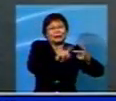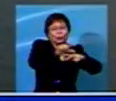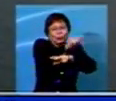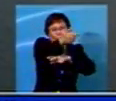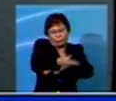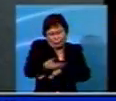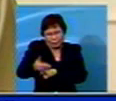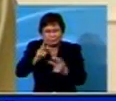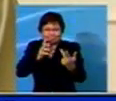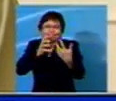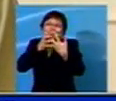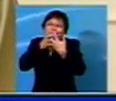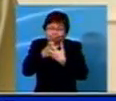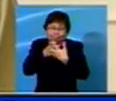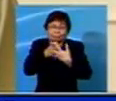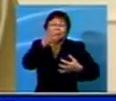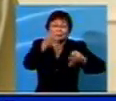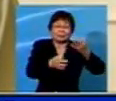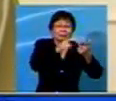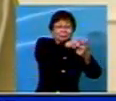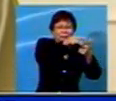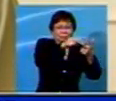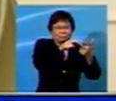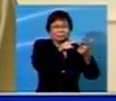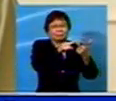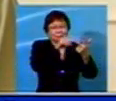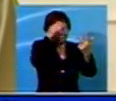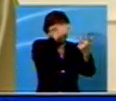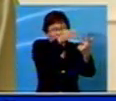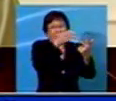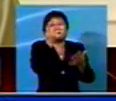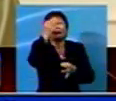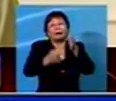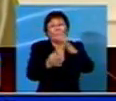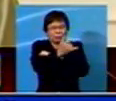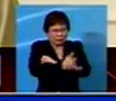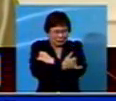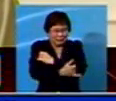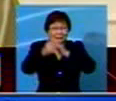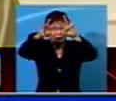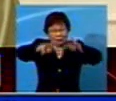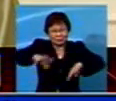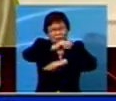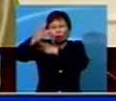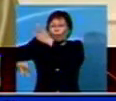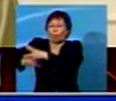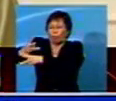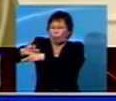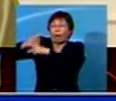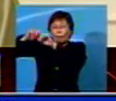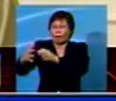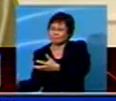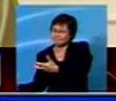kelengkapan bersesuaian dan kalau negara ASEAN dan dunia boleh menggembeling